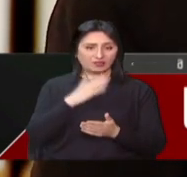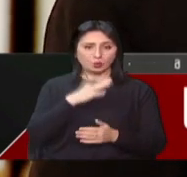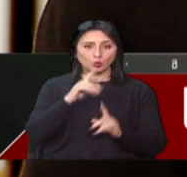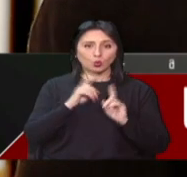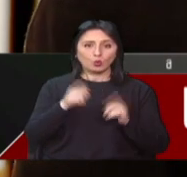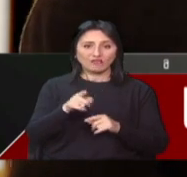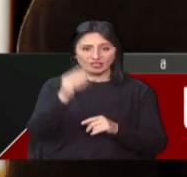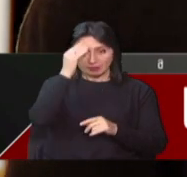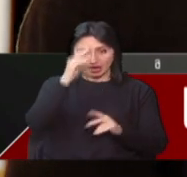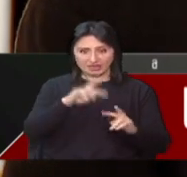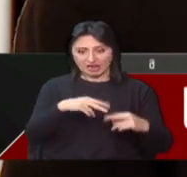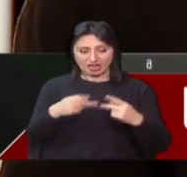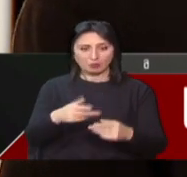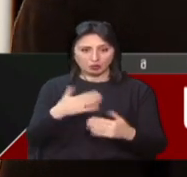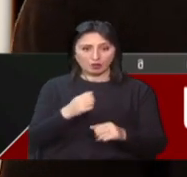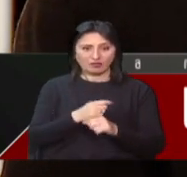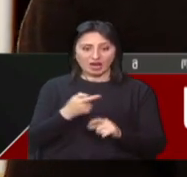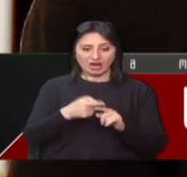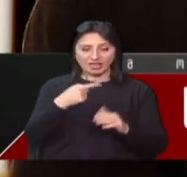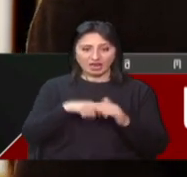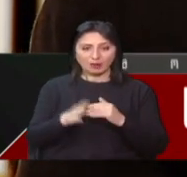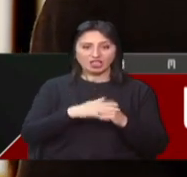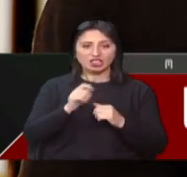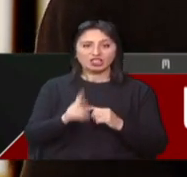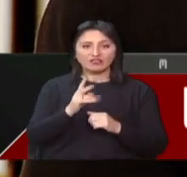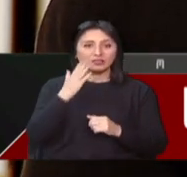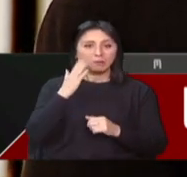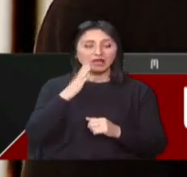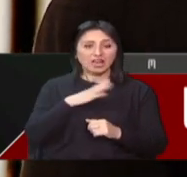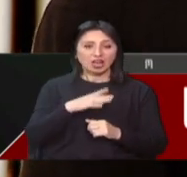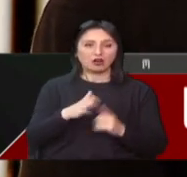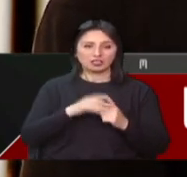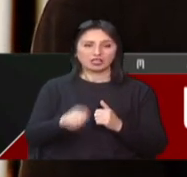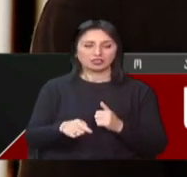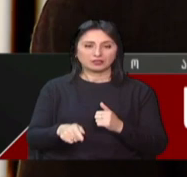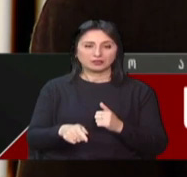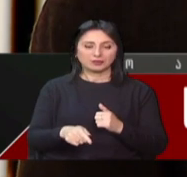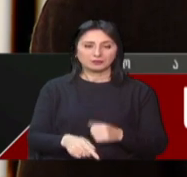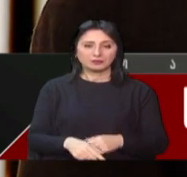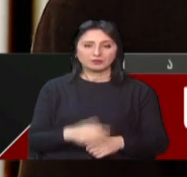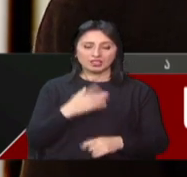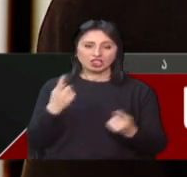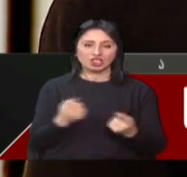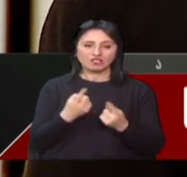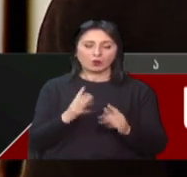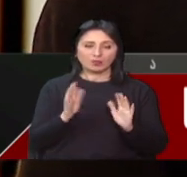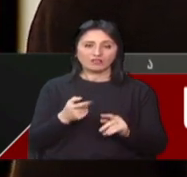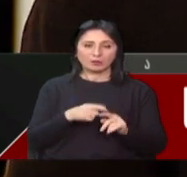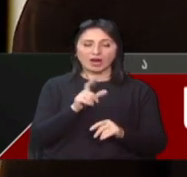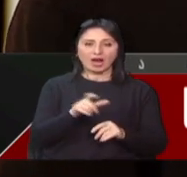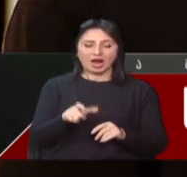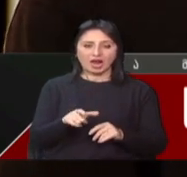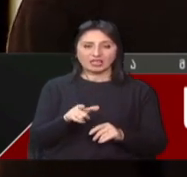უმრავლესობას მოუწია მათ აზრზე გადმოსვლა. აქედან გამომდინარე, ისჯება ის, ვინც მართალი იყო. და ჩვეულებრივად ხდება იმ